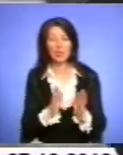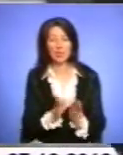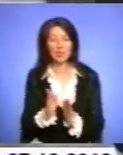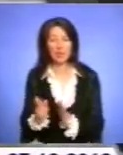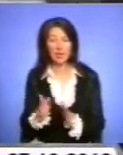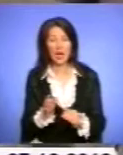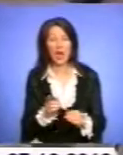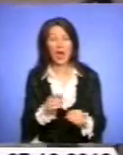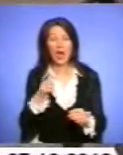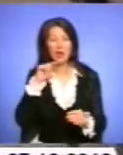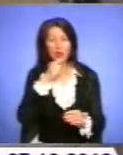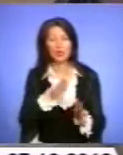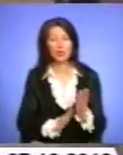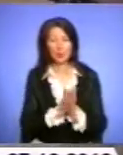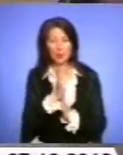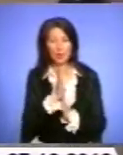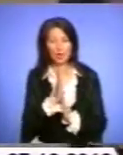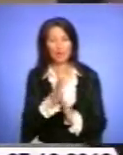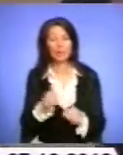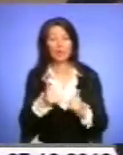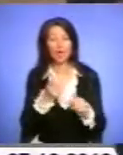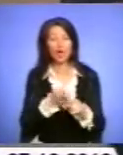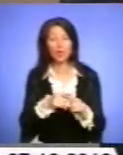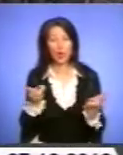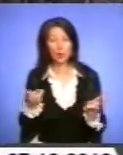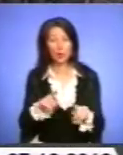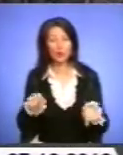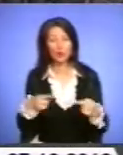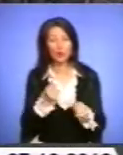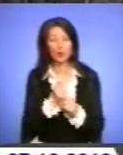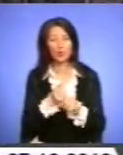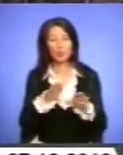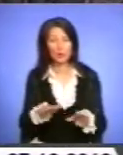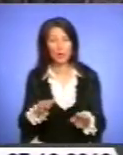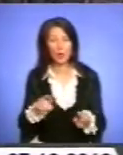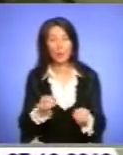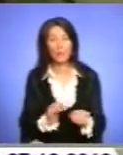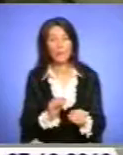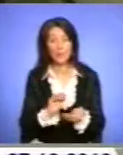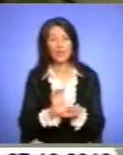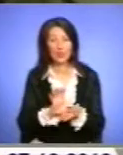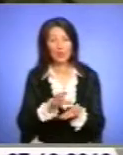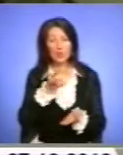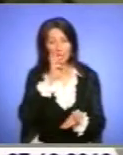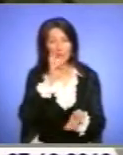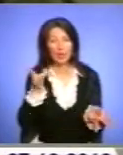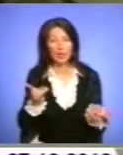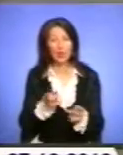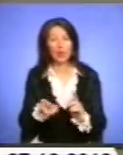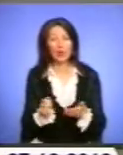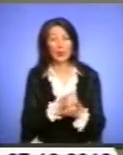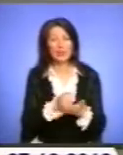нової економічної моделі. Для цього, каже прем'єр, потрібно створювати робочі місця та підвищувати зарплату. Необхідно також добитися